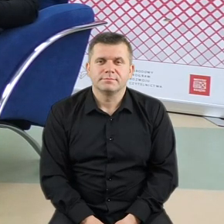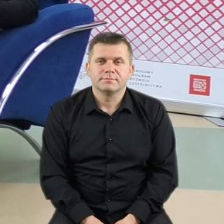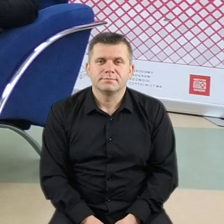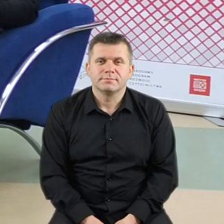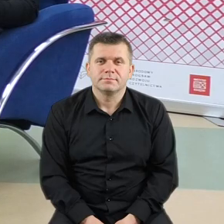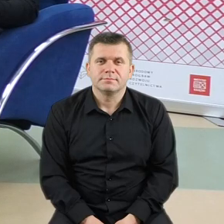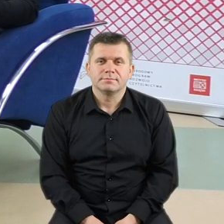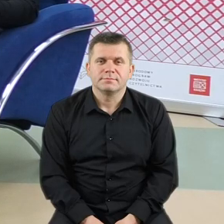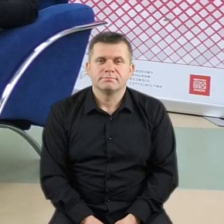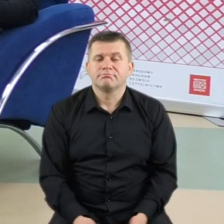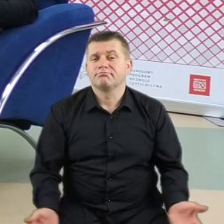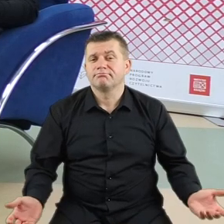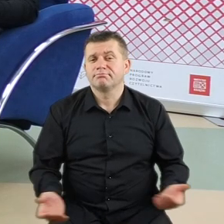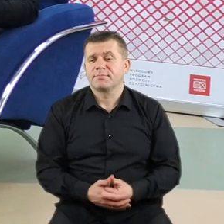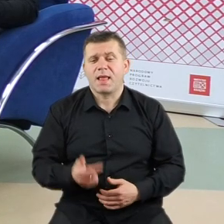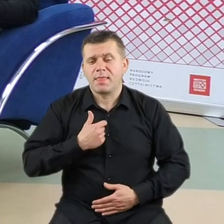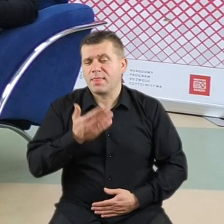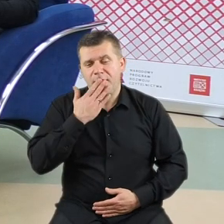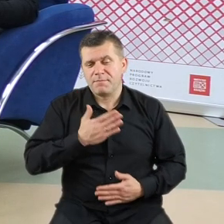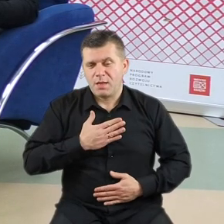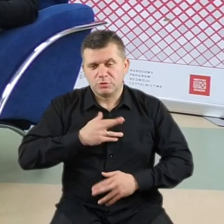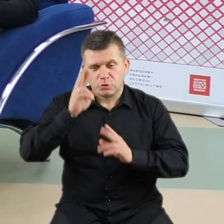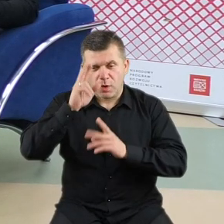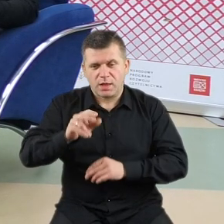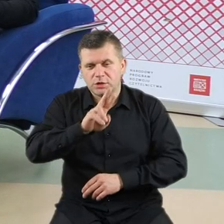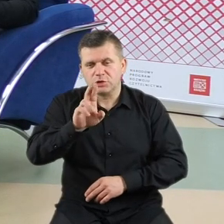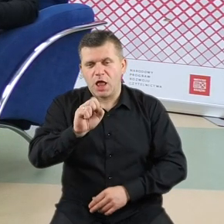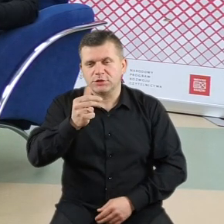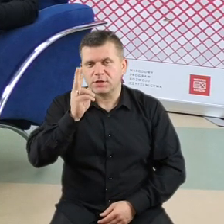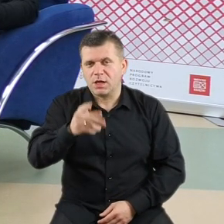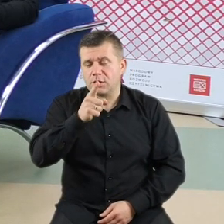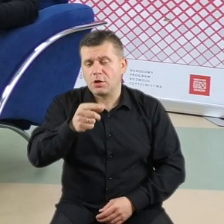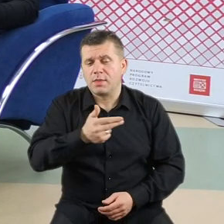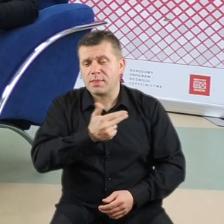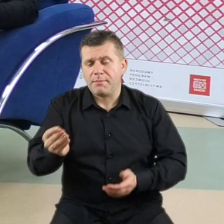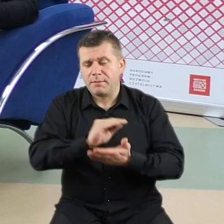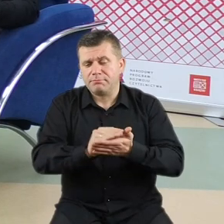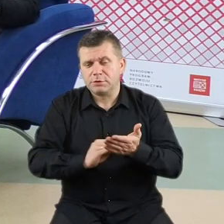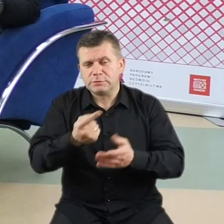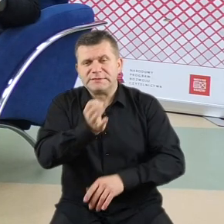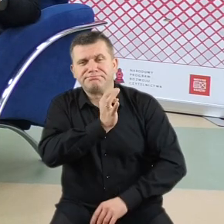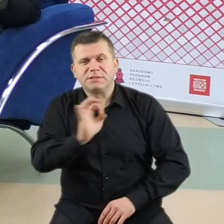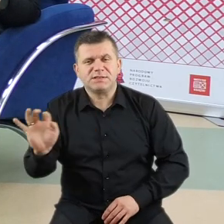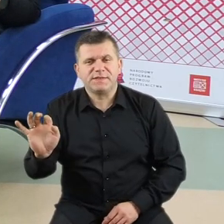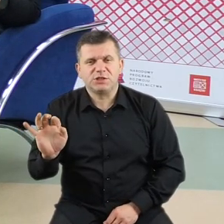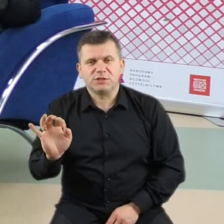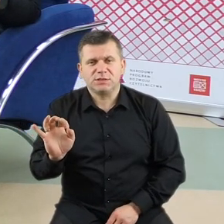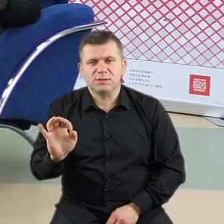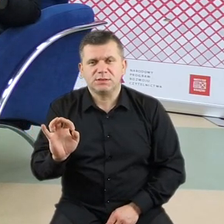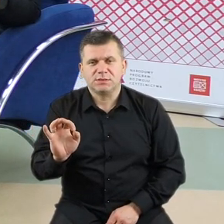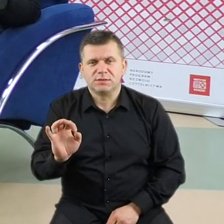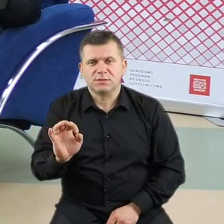Lenka Kwaśniewska-Maciejczyk, nie miałam skojarzenia z rzeźnikiem, ale tak sobie pomyślałam, że jednak to, o czym pani pisze, to jest specyficzny, przynajmniej w